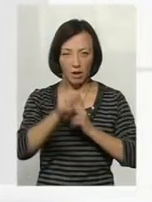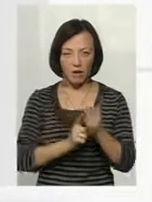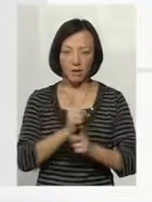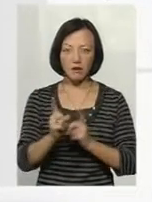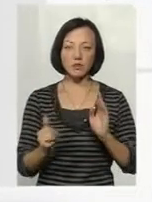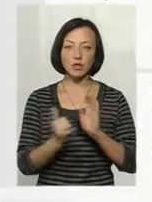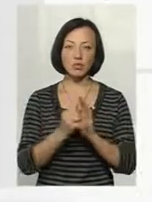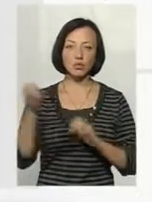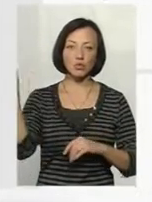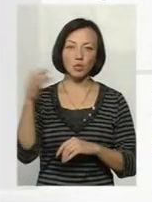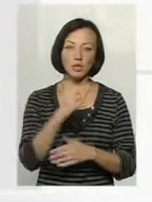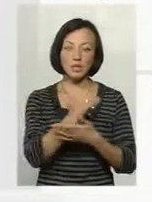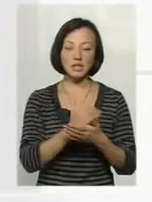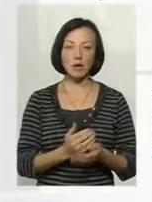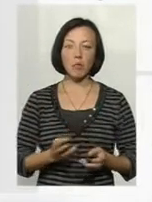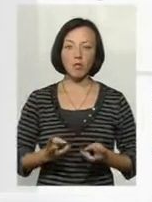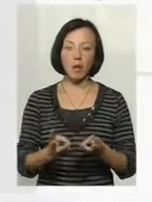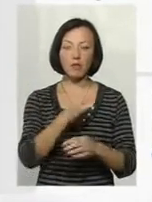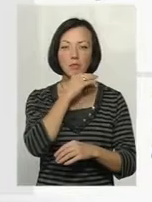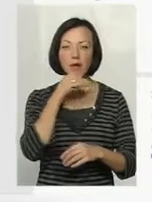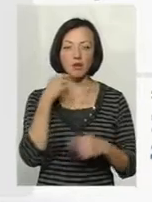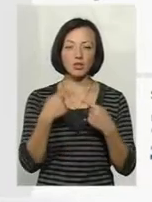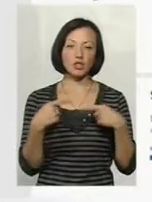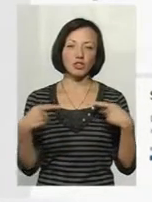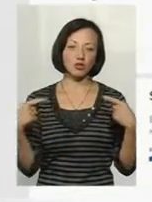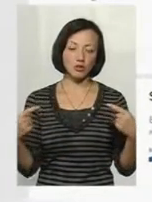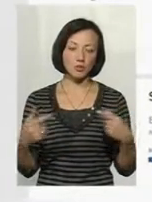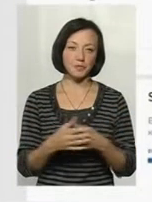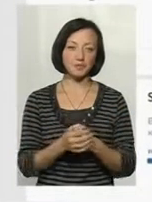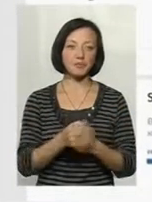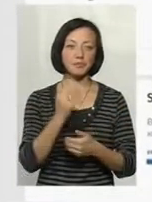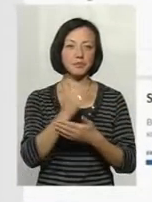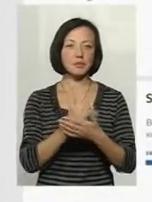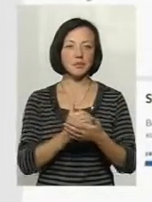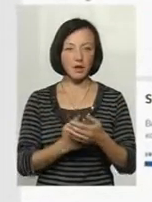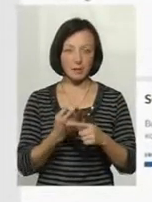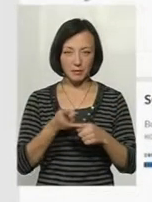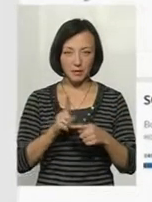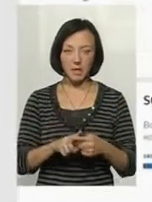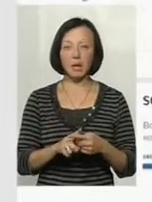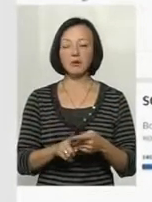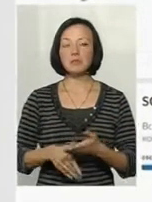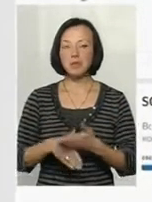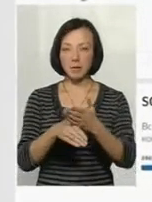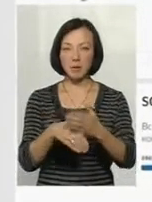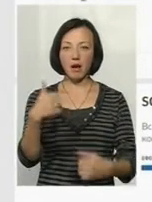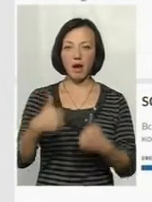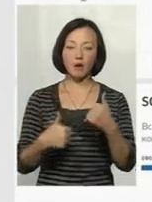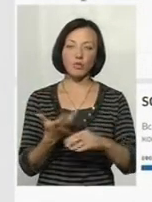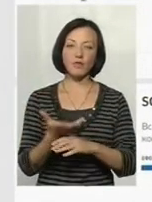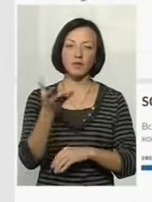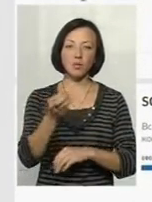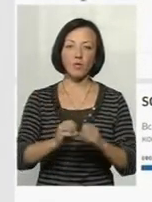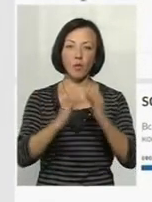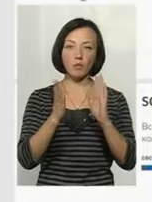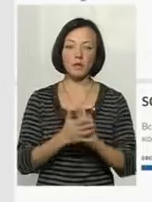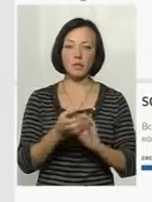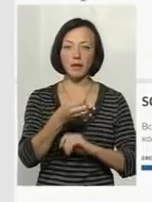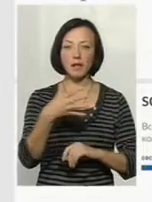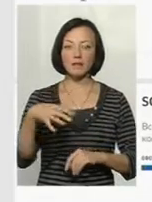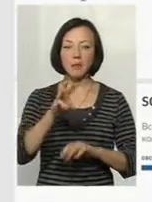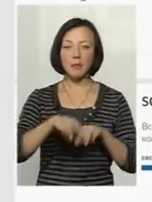встановлення сонячних систем опалення та багато інших заходів. Програма IQ Energy підтримується грантовим фінансуванням в обсязі